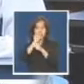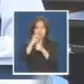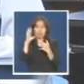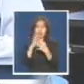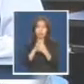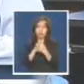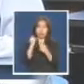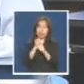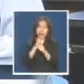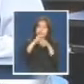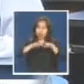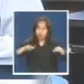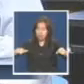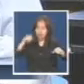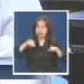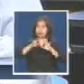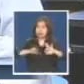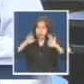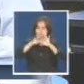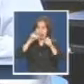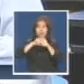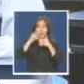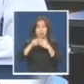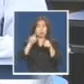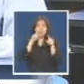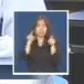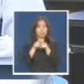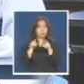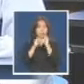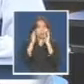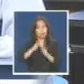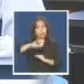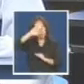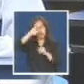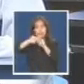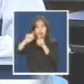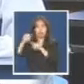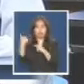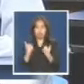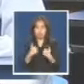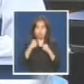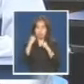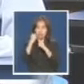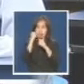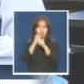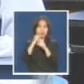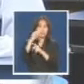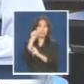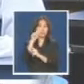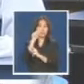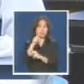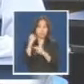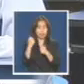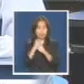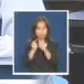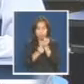ผู้เสพนะครับซึ่งเราถือว่าเป็นผู้ป่วยนะครับก็เช่นเดียวกันนะครับแม้ว่าเราได้มีการพยายามที่จะเร่งรัดขึ้นมาทั้งในส่วนที่เป็นการ บ